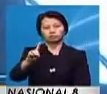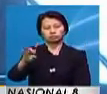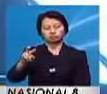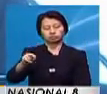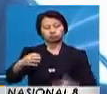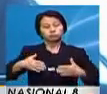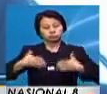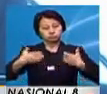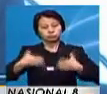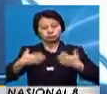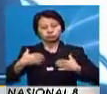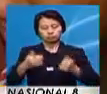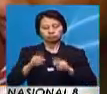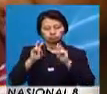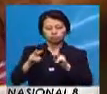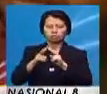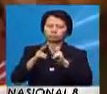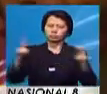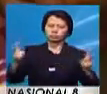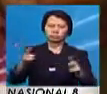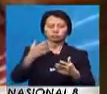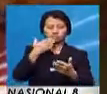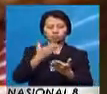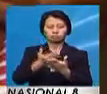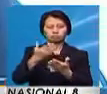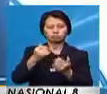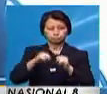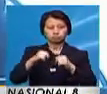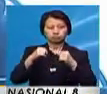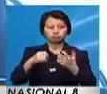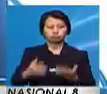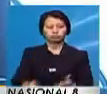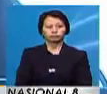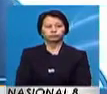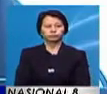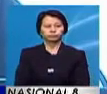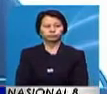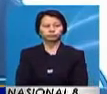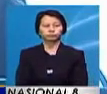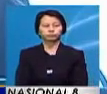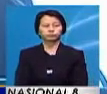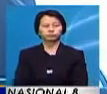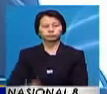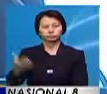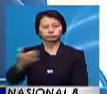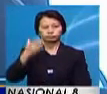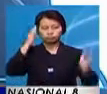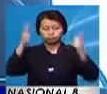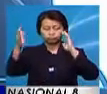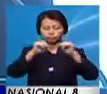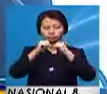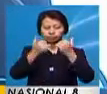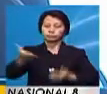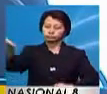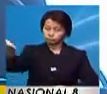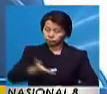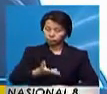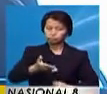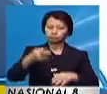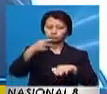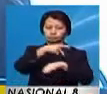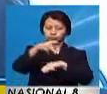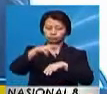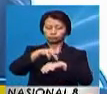dengan pertemuan yang disifatkan sangat membuahkan hasil. Urge and welcome Malaysian enterprise to come to the Maldives and invest in